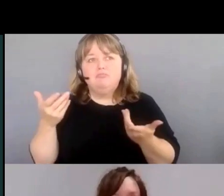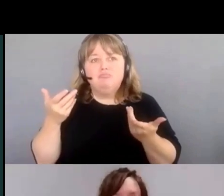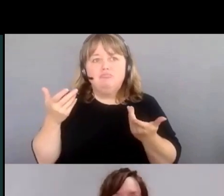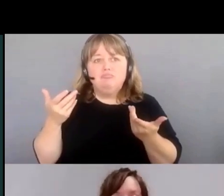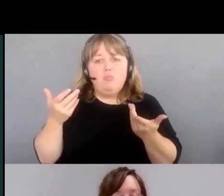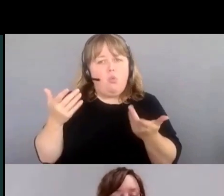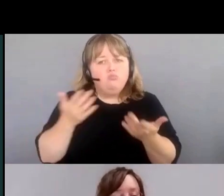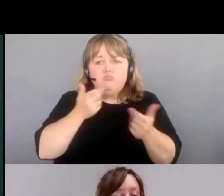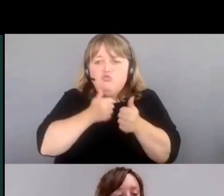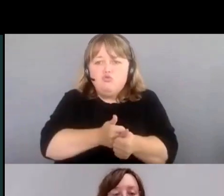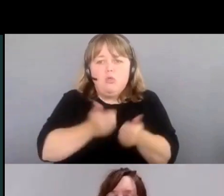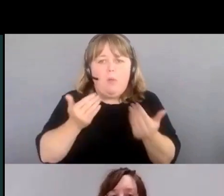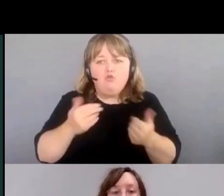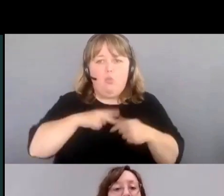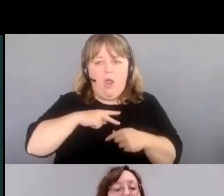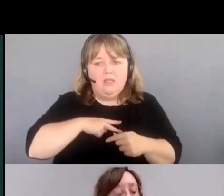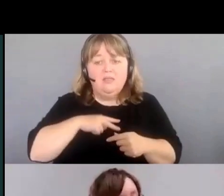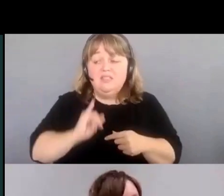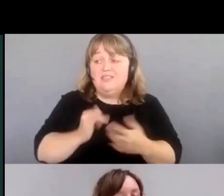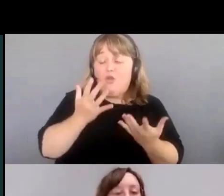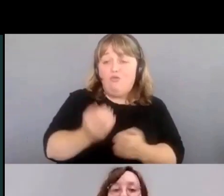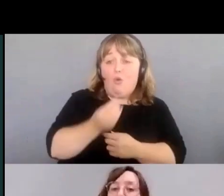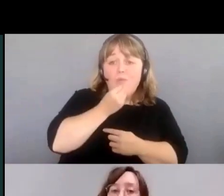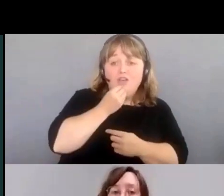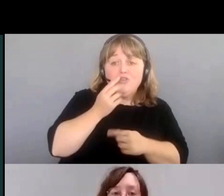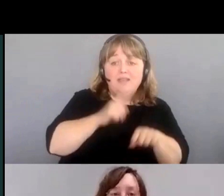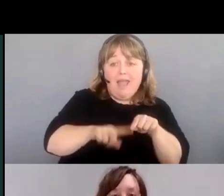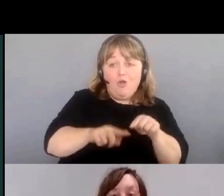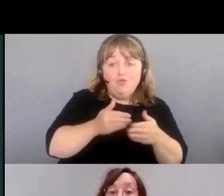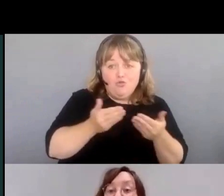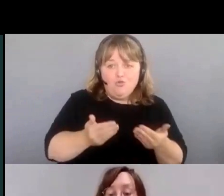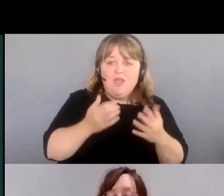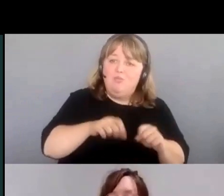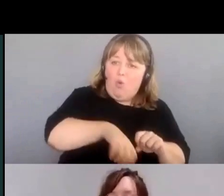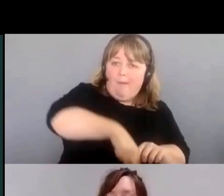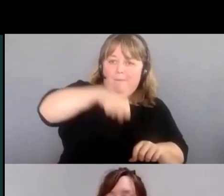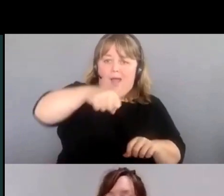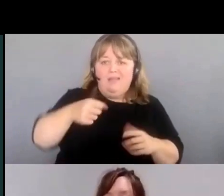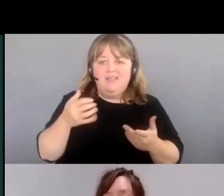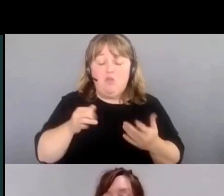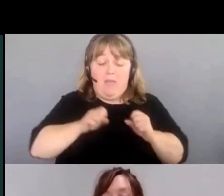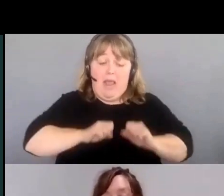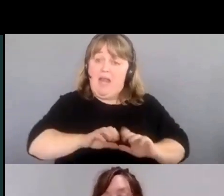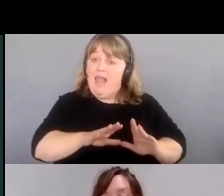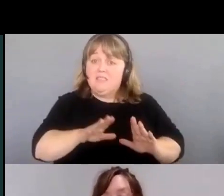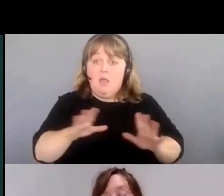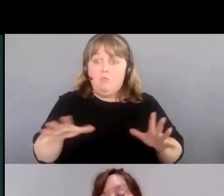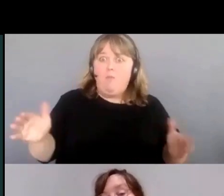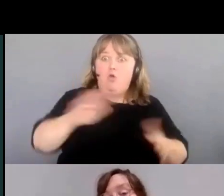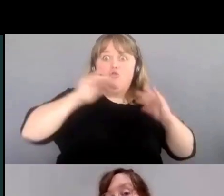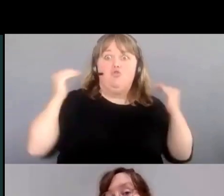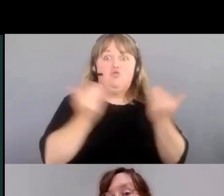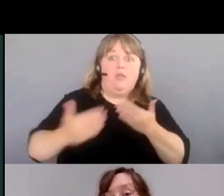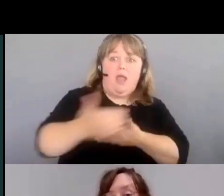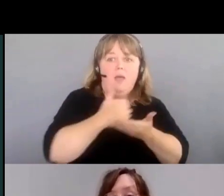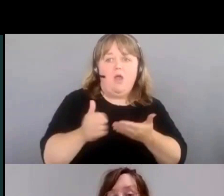notre besoin. Donc, si on veut manger des carottes, aujourd'hui, on peut en prendre et s'en laisser quelques autres parce que ça tolère